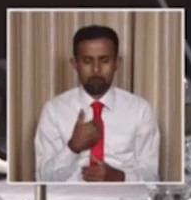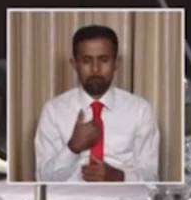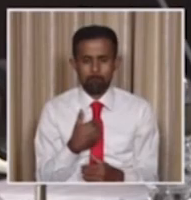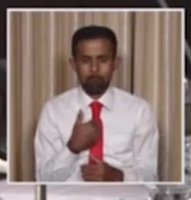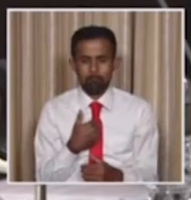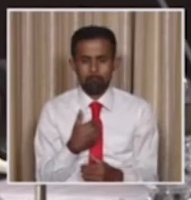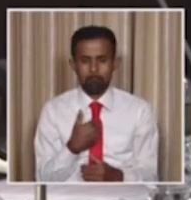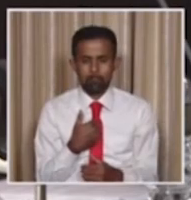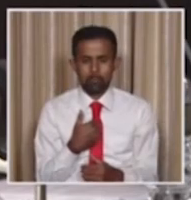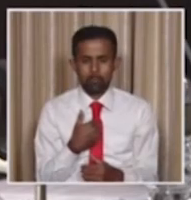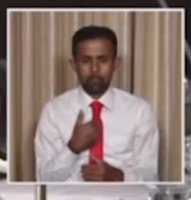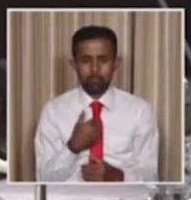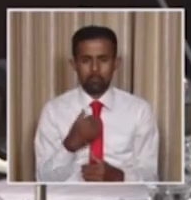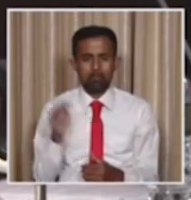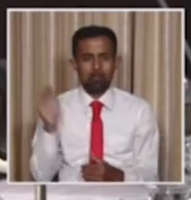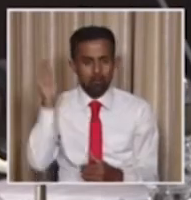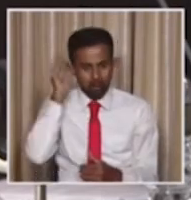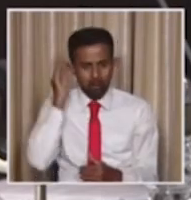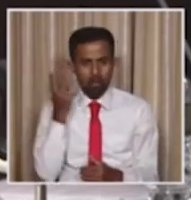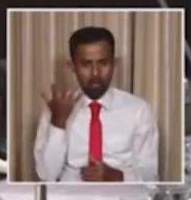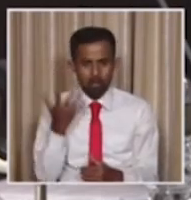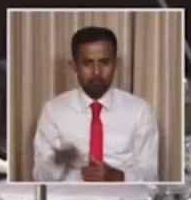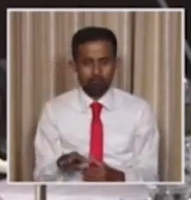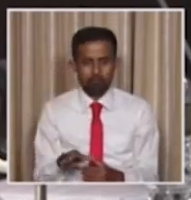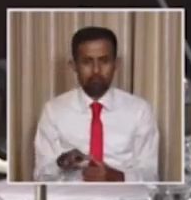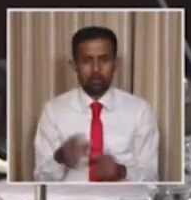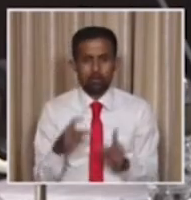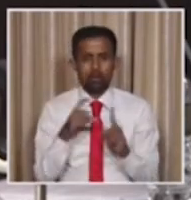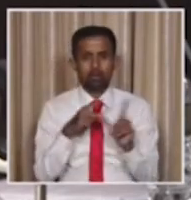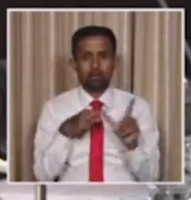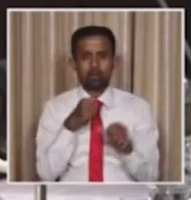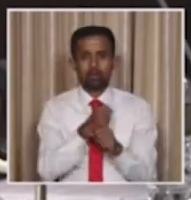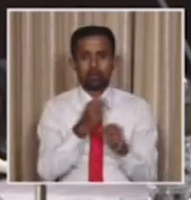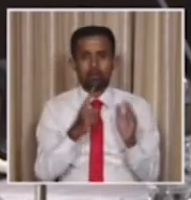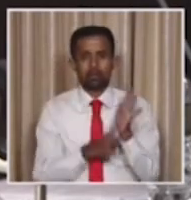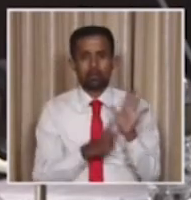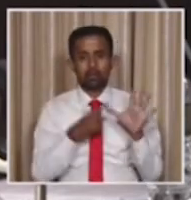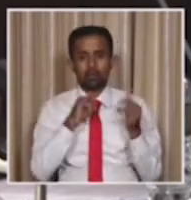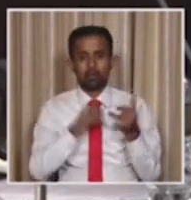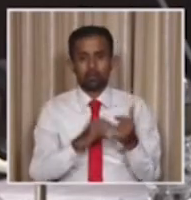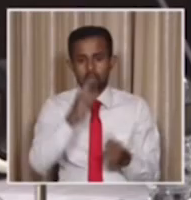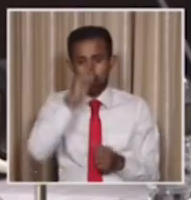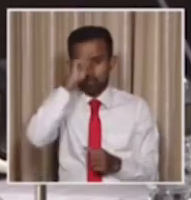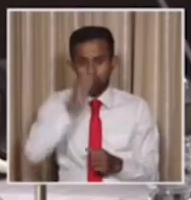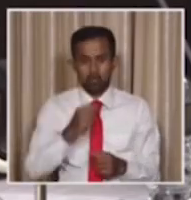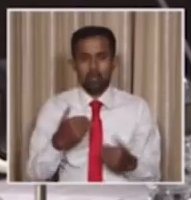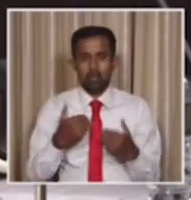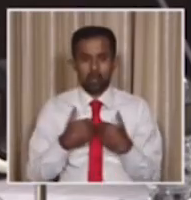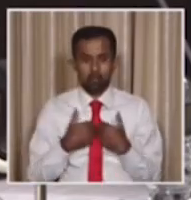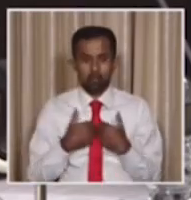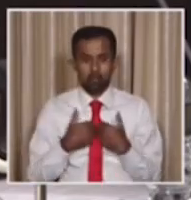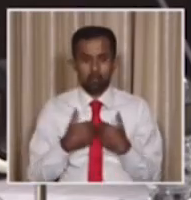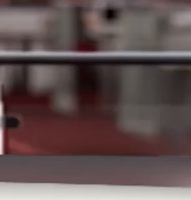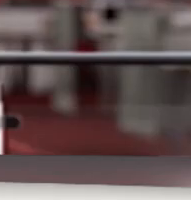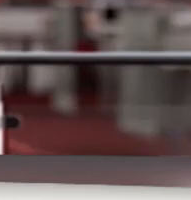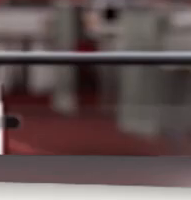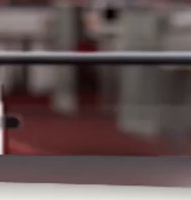இலங்கை அரசோடு சேர்ந்து தமிழர்களுடைய பொருளாதாரத்தை அழிப்பதற்கு துணை நிற்பதையும் நாங்கள் வன்மையாக கண்டித்து என்னுடைய கருத்துக்களை ரவி